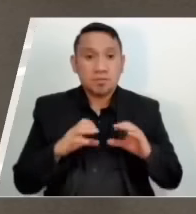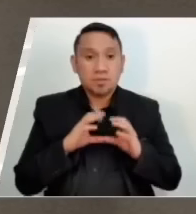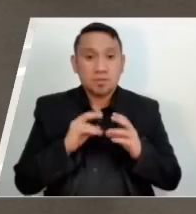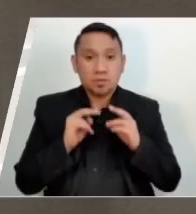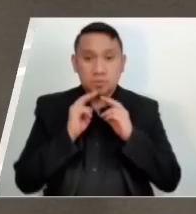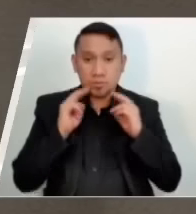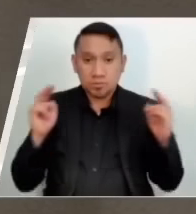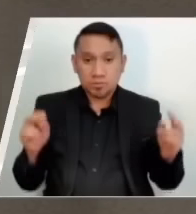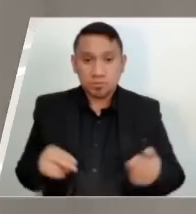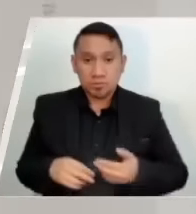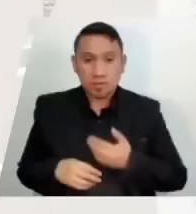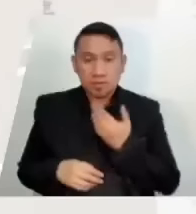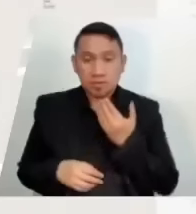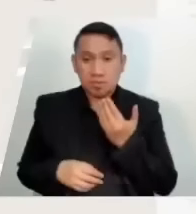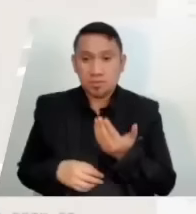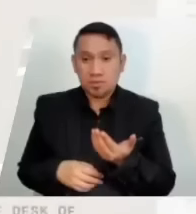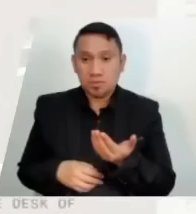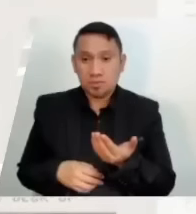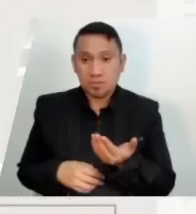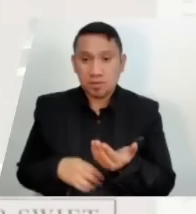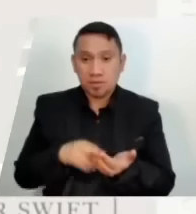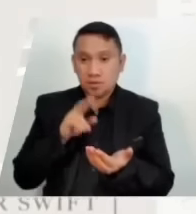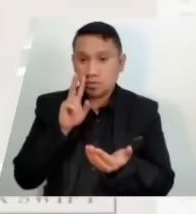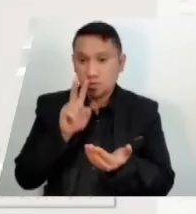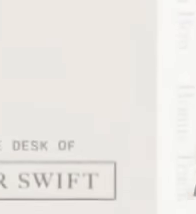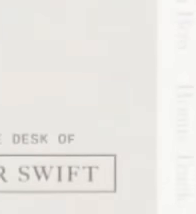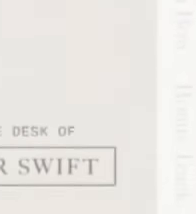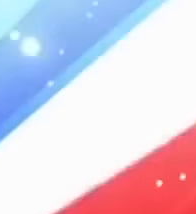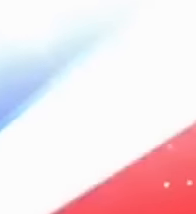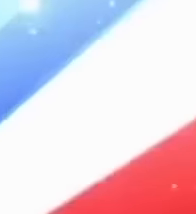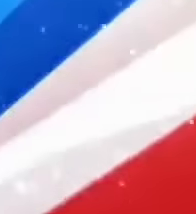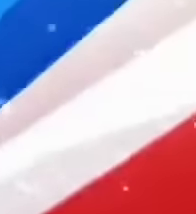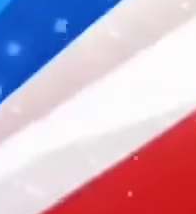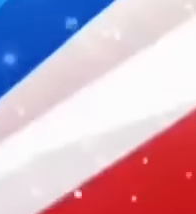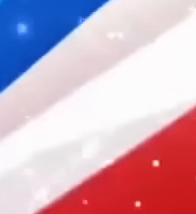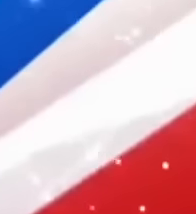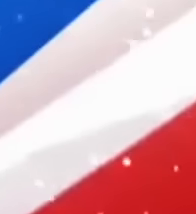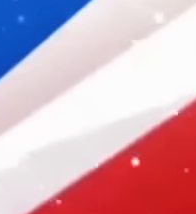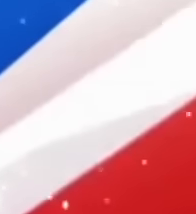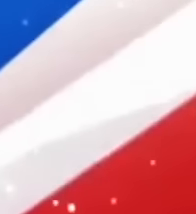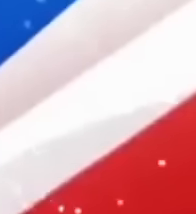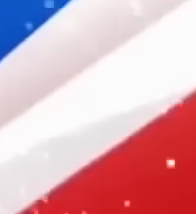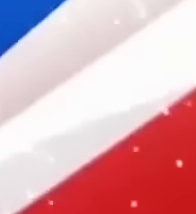News, ako si Aubrey Carampel ang inyong saksi.